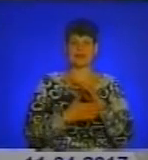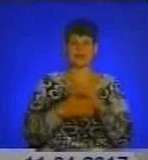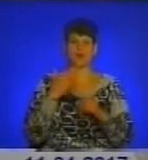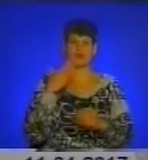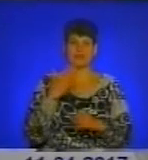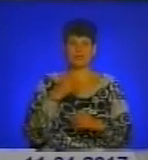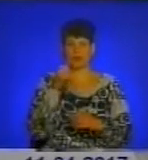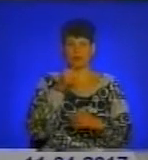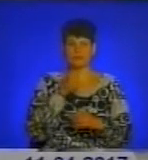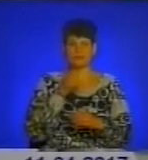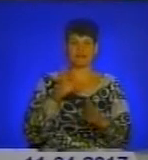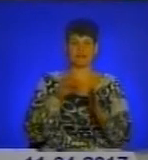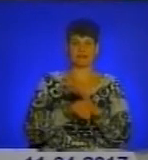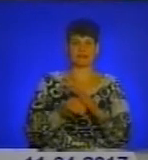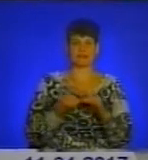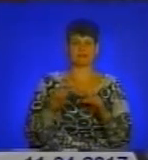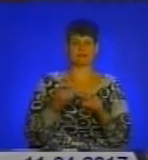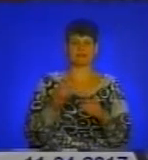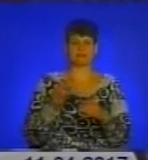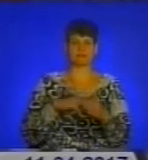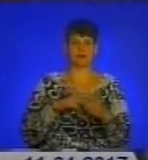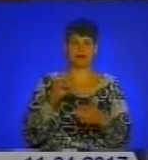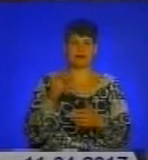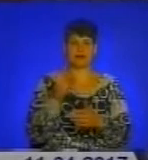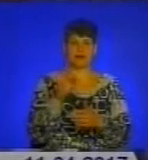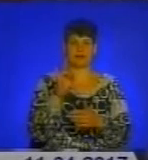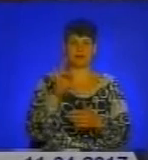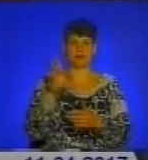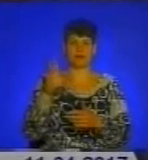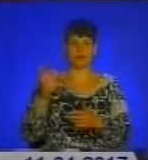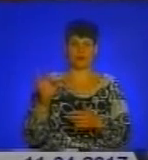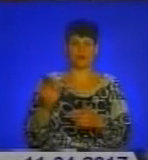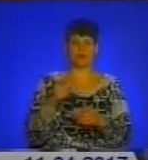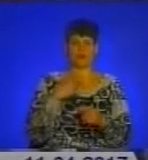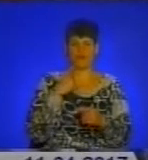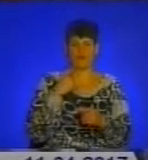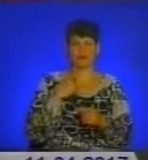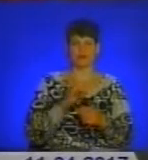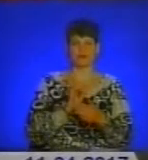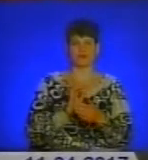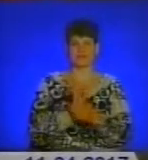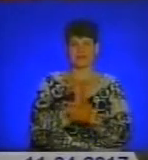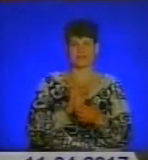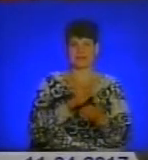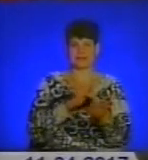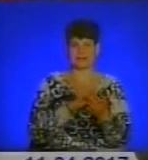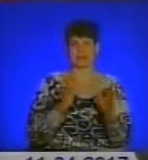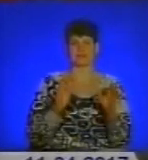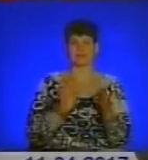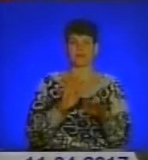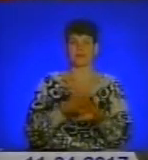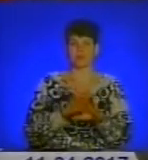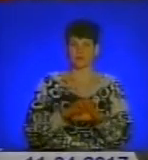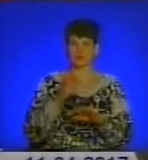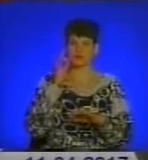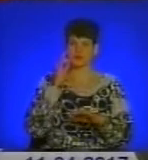санкцій РНБО, а також агресивні дії з боку політичної партії «Національний корпус», повідомляє прес-центр банку. Нагадаємо, що у